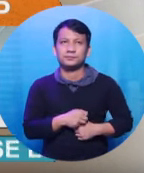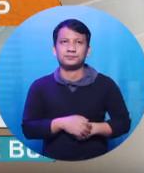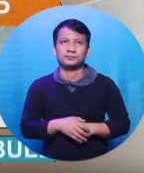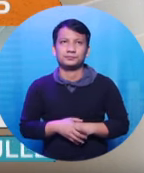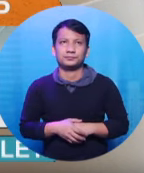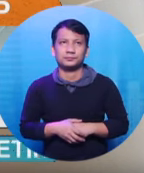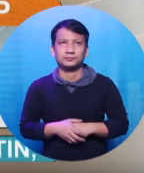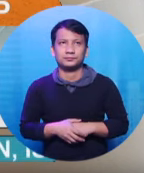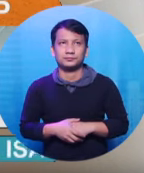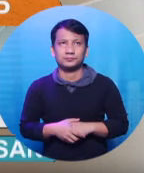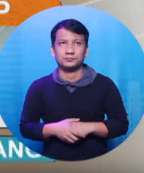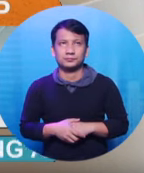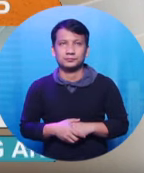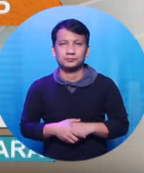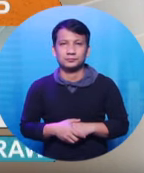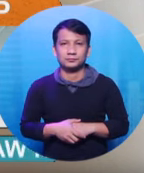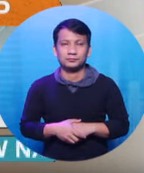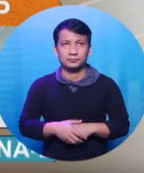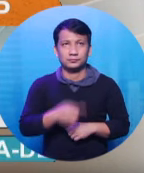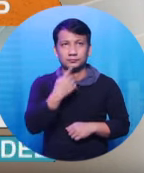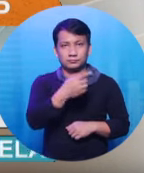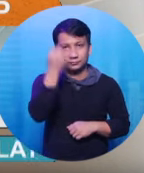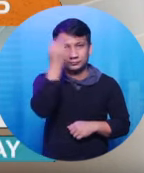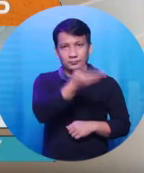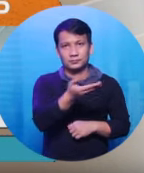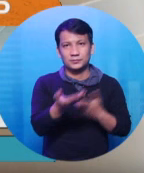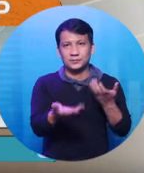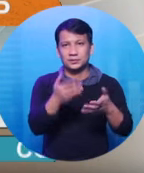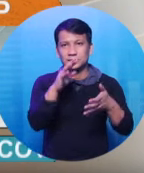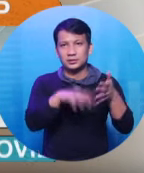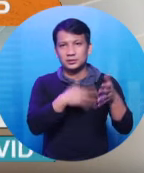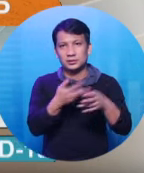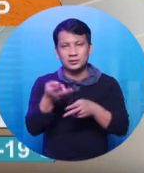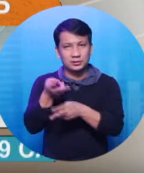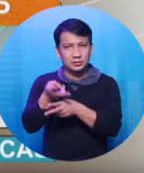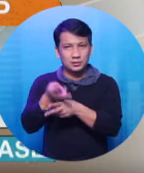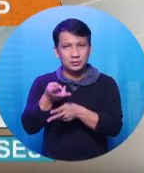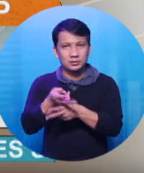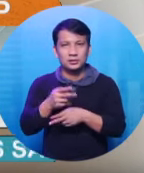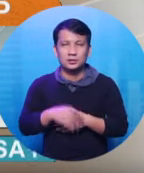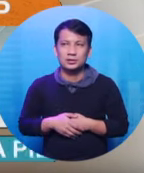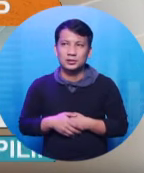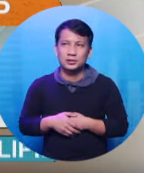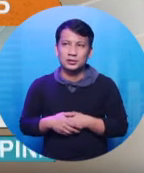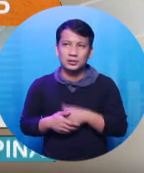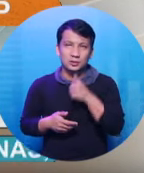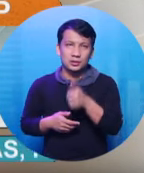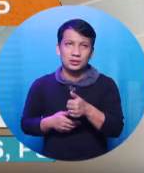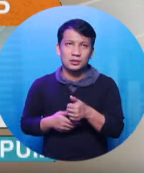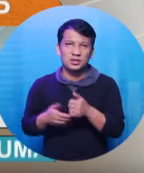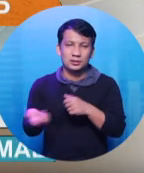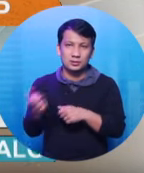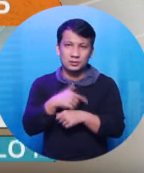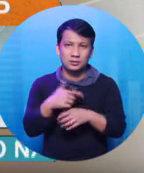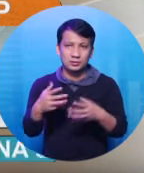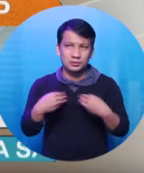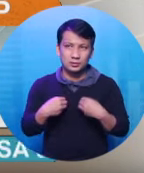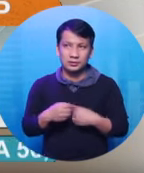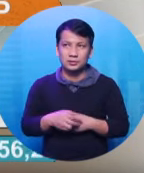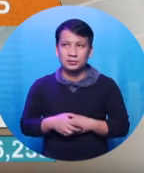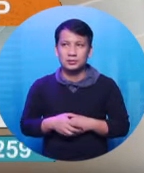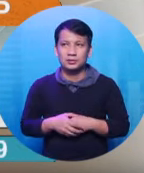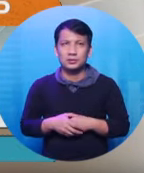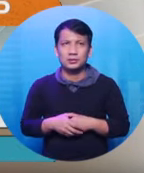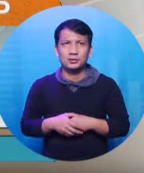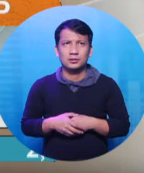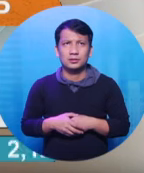Ah, kailangan po mag-timbre muna kami. Opo, kasi sir, nag-iingat din po tayo, syempre, para doon sa ating mga tinatanggap na sige. Kita. So, bibigyan